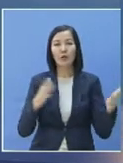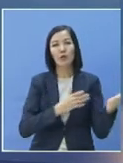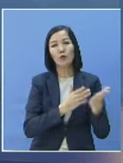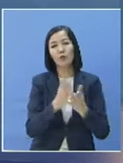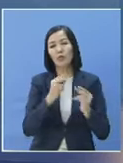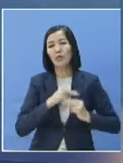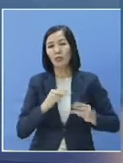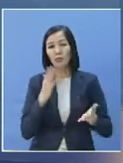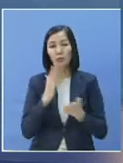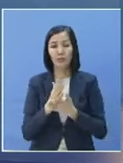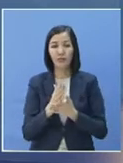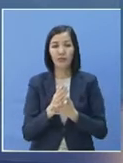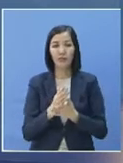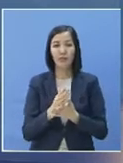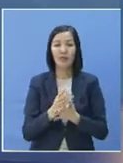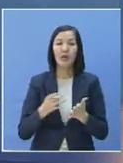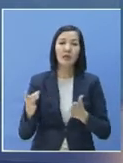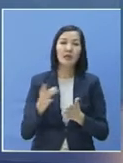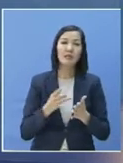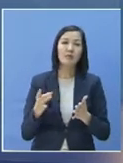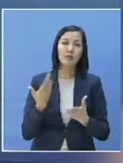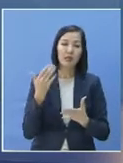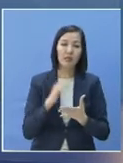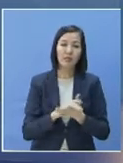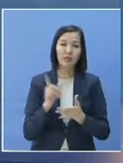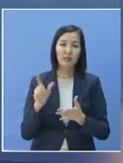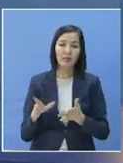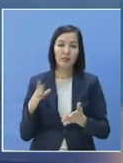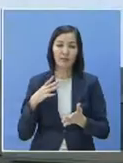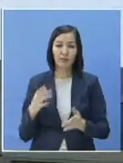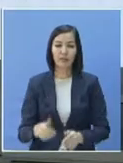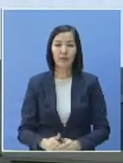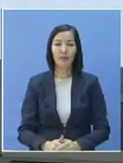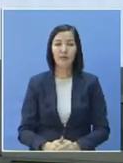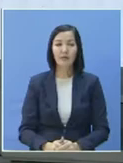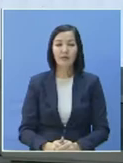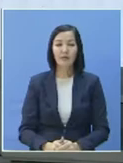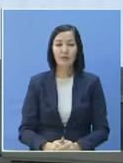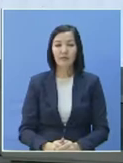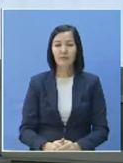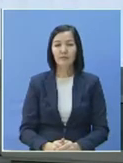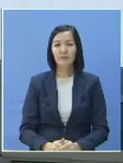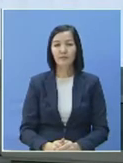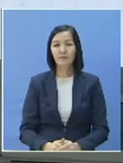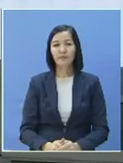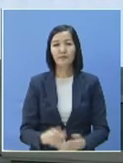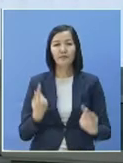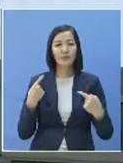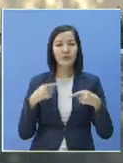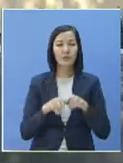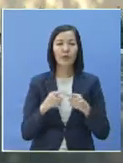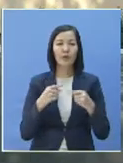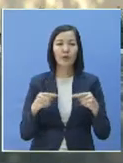жемісті еңбек етіп жатыр. Алды республикаға белгілі азаматтарға айналған. Жаркент жоғары гуманитарлық техникалық